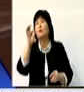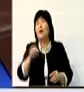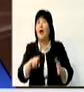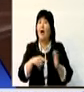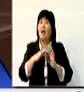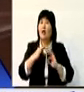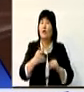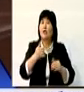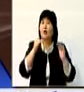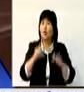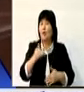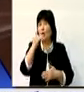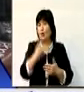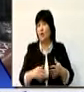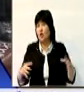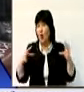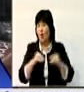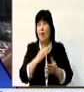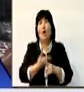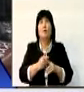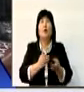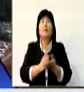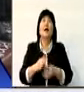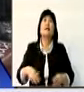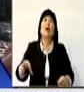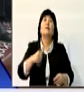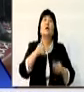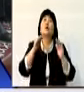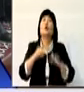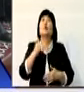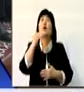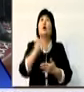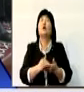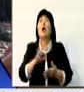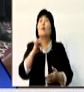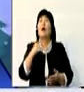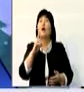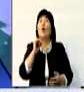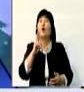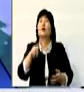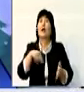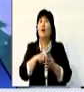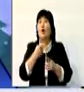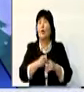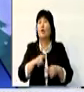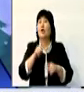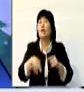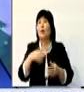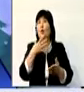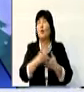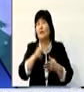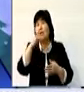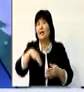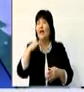бойынша ең төменгі көрсеткішті құрап отыр. Бұл бағытта аймақта ең төменгі көрсеткіш Байқоңыр қаласында. Яғни ондағы бауырларымыз өзге